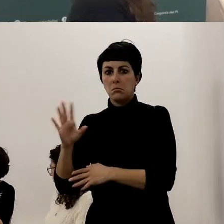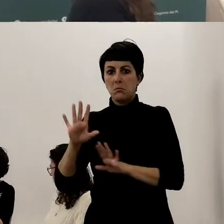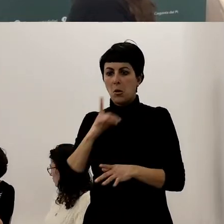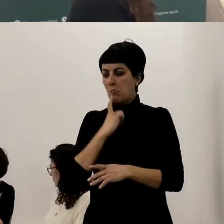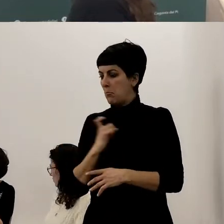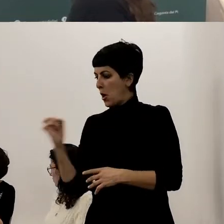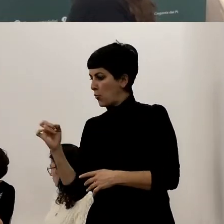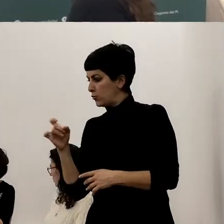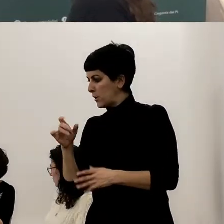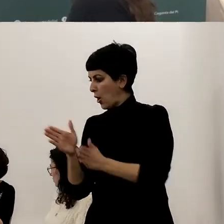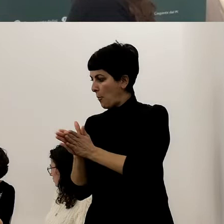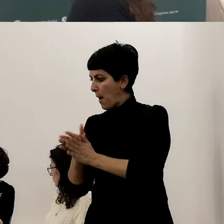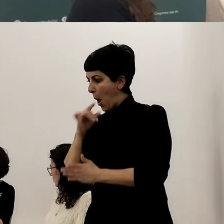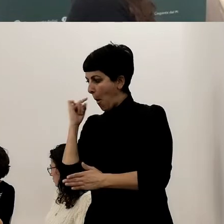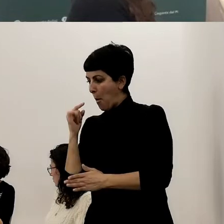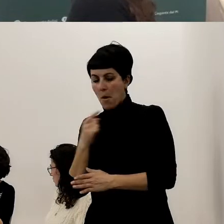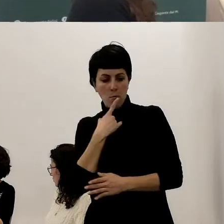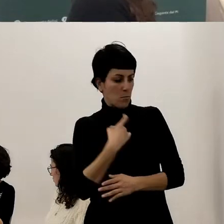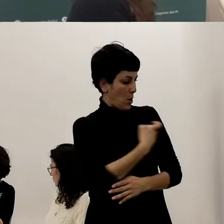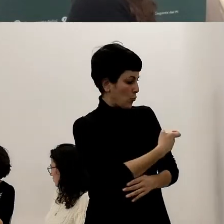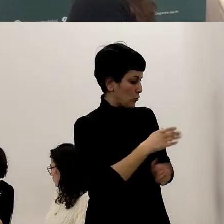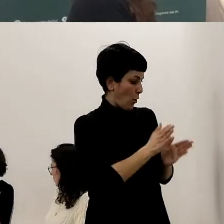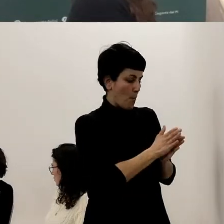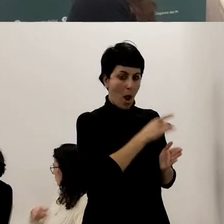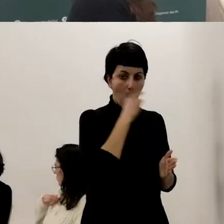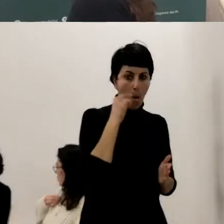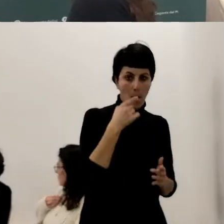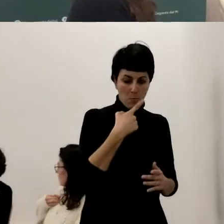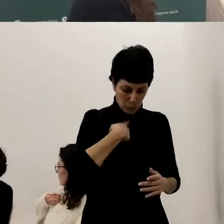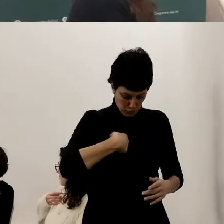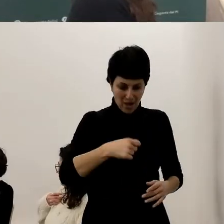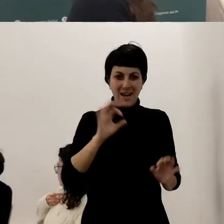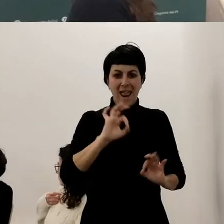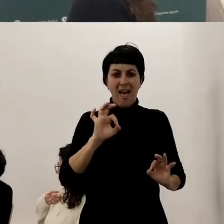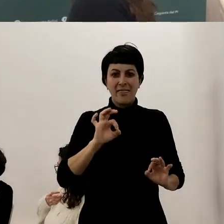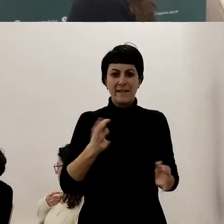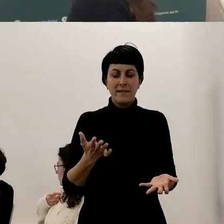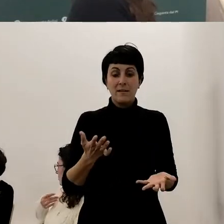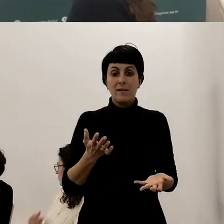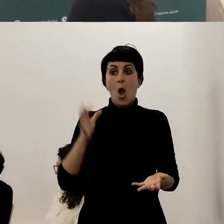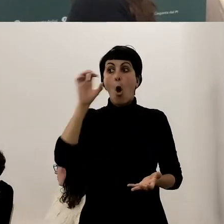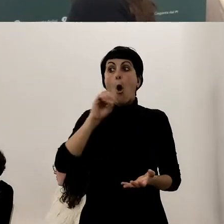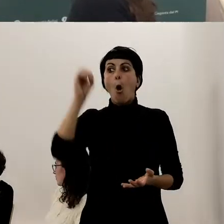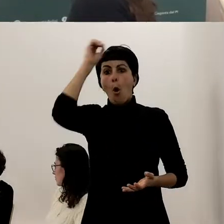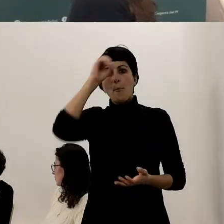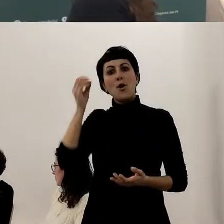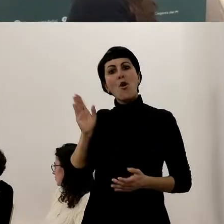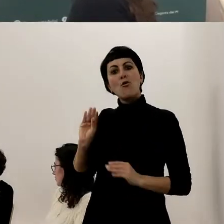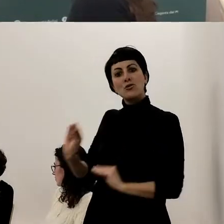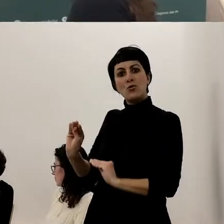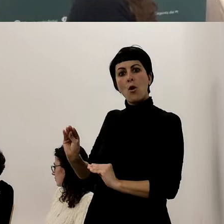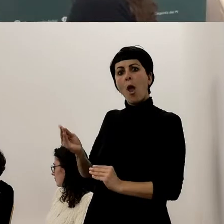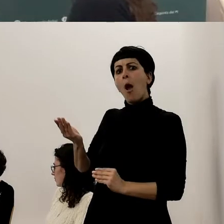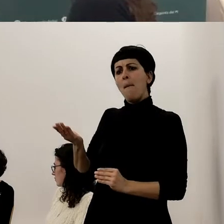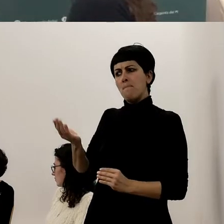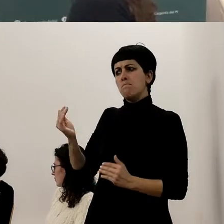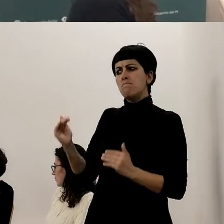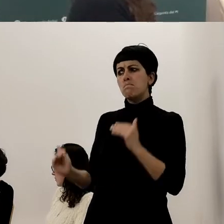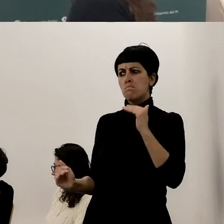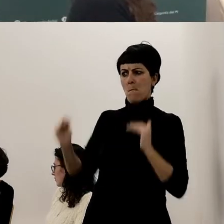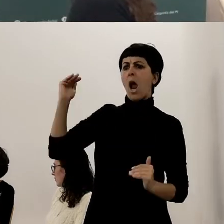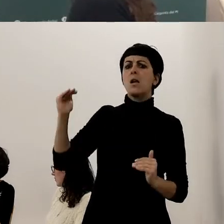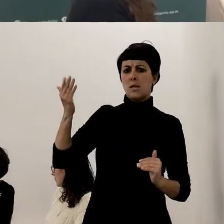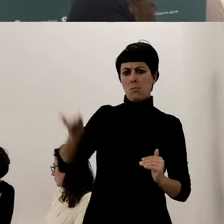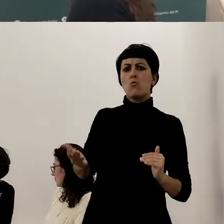d'homes que no a nosaltres, o que potser la seva opinió doncs, pot tenir un pes més important que el